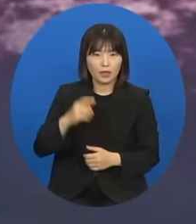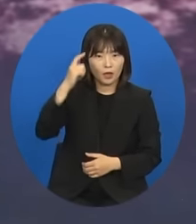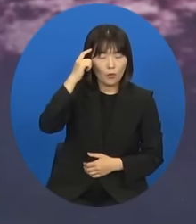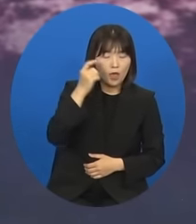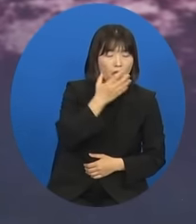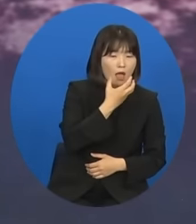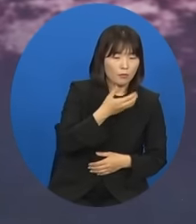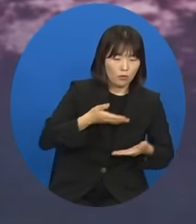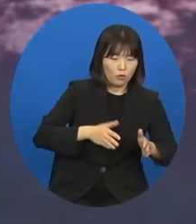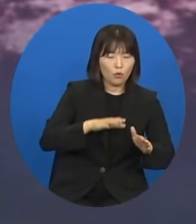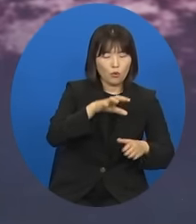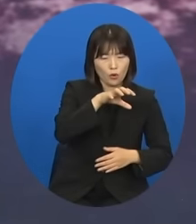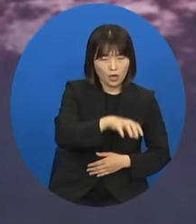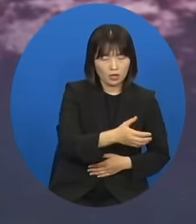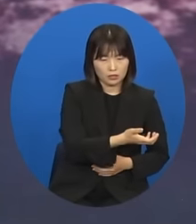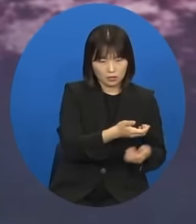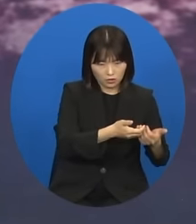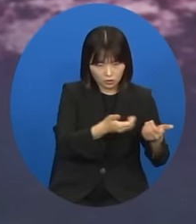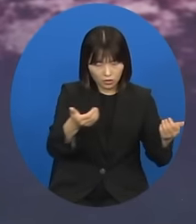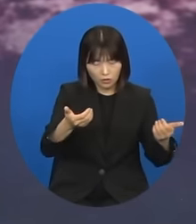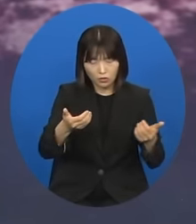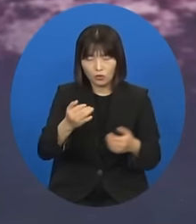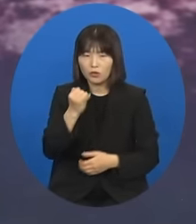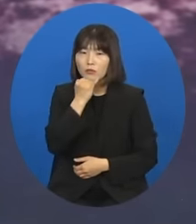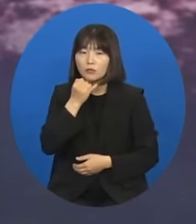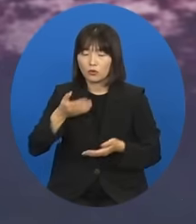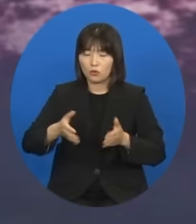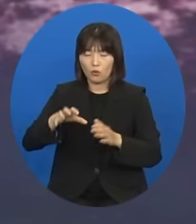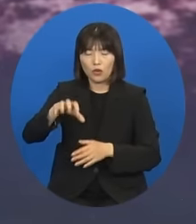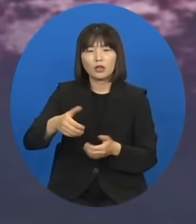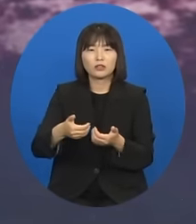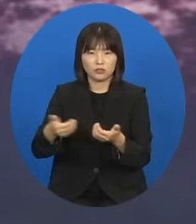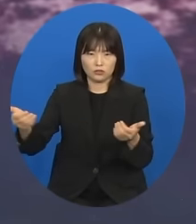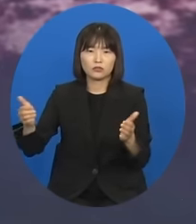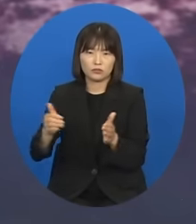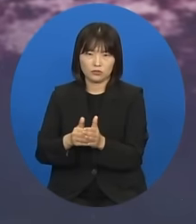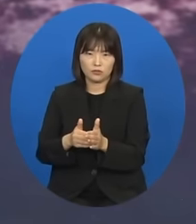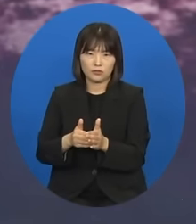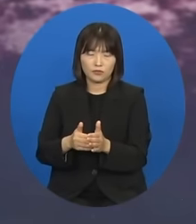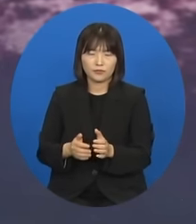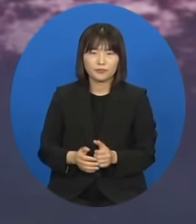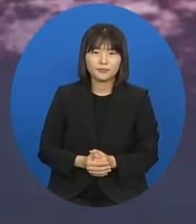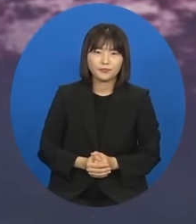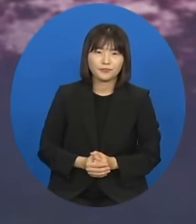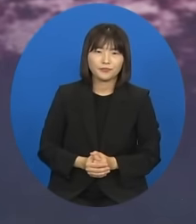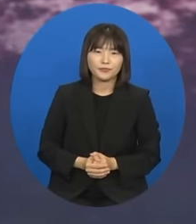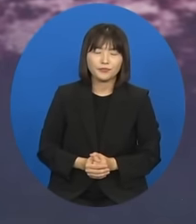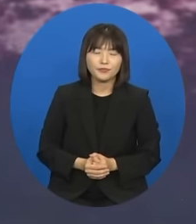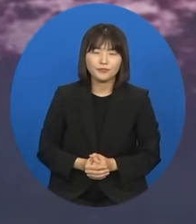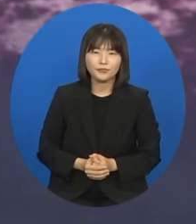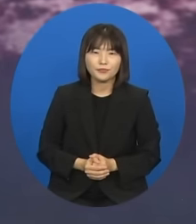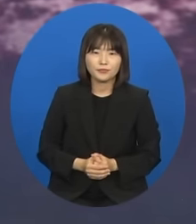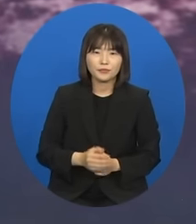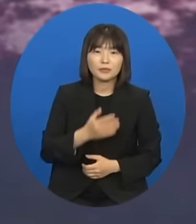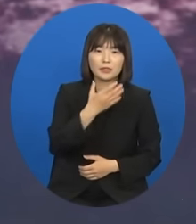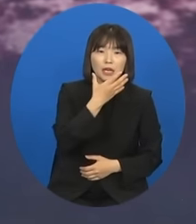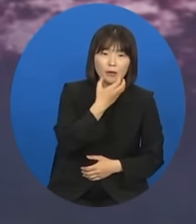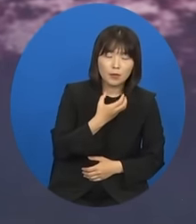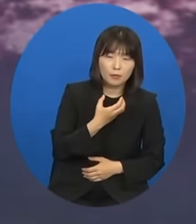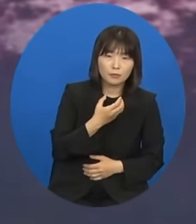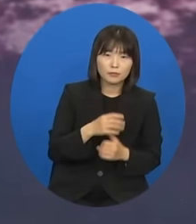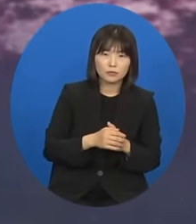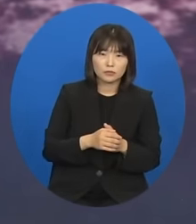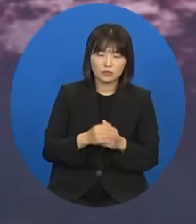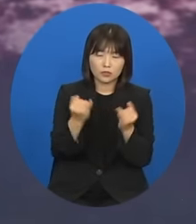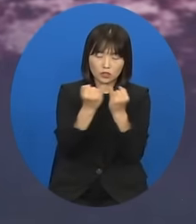리브가도 고향을 떠나왔어요 아브라함도 자신의 때에 하가 통해서 타이밍을 당겨 보려고 했죠 리브가도 자신의